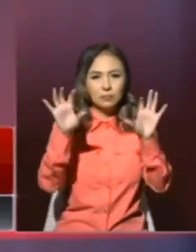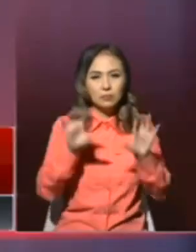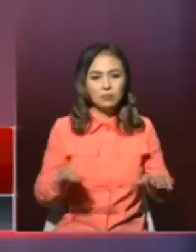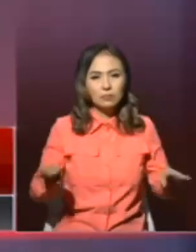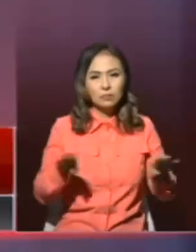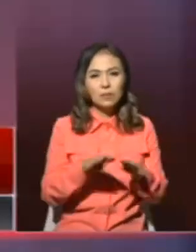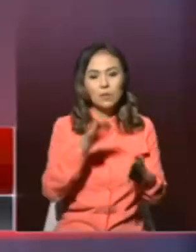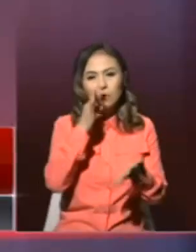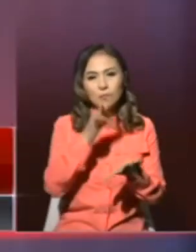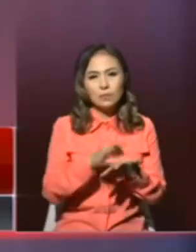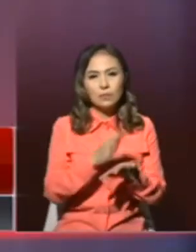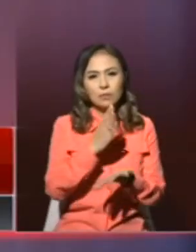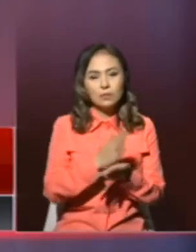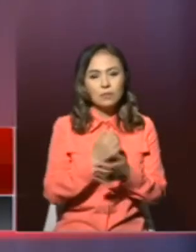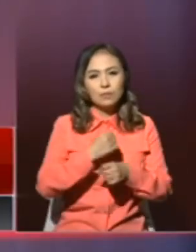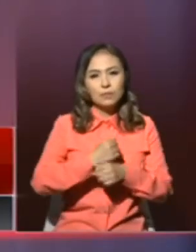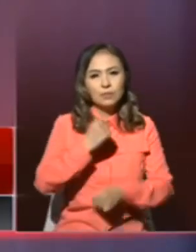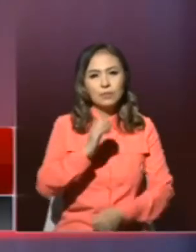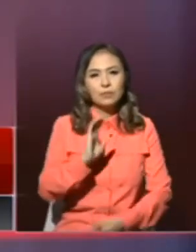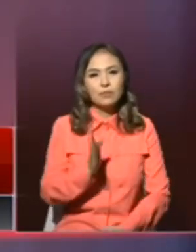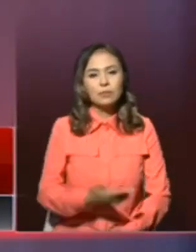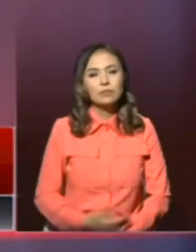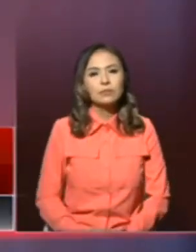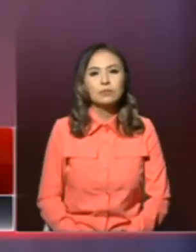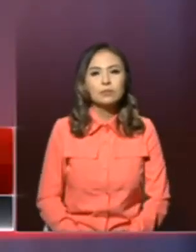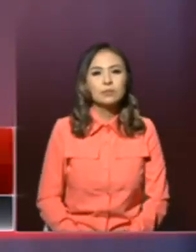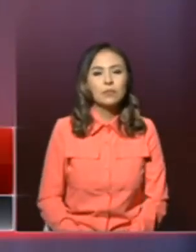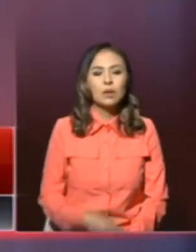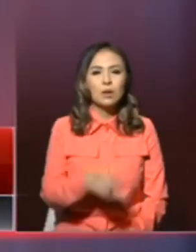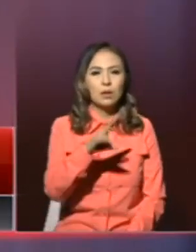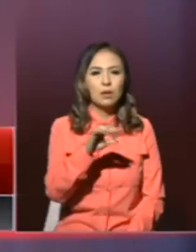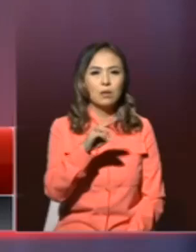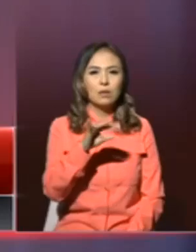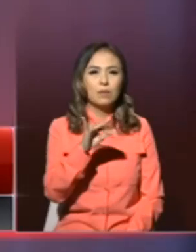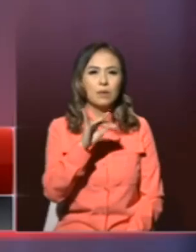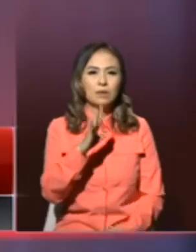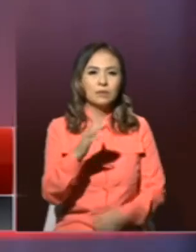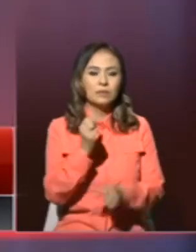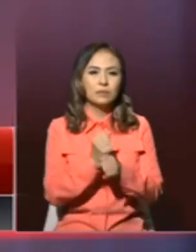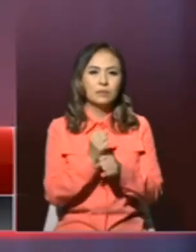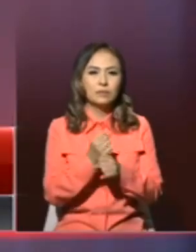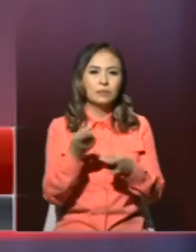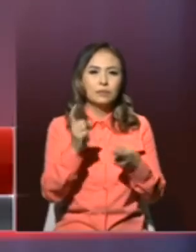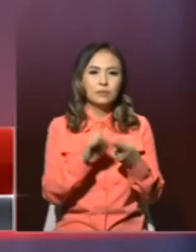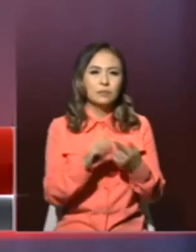бар. Оның бәрін біз қадағалаймыз. Сіздің осы лотоматикта сіздерге жатады дұрыс қой? Иә.